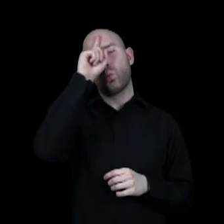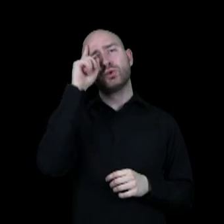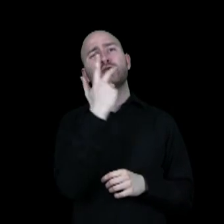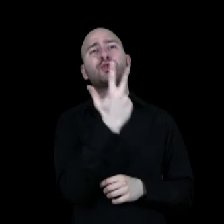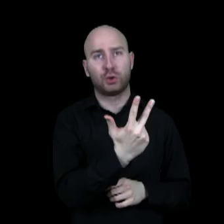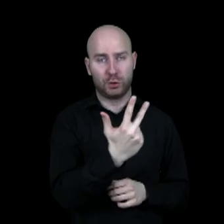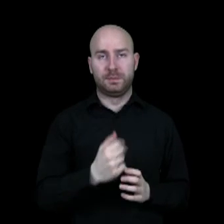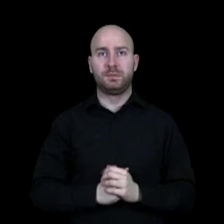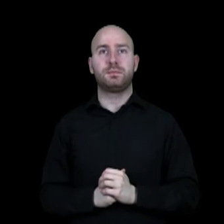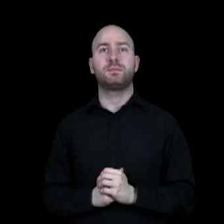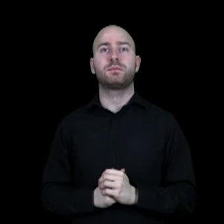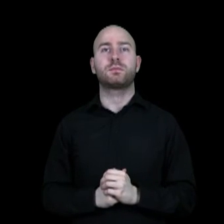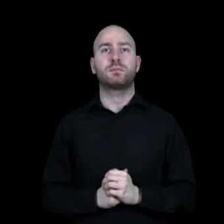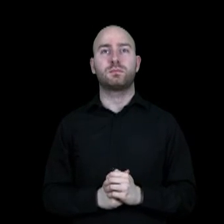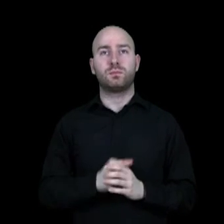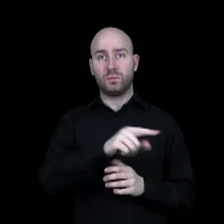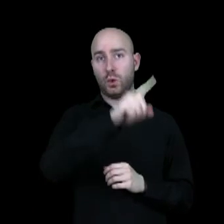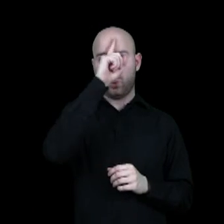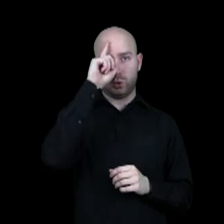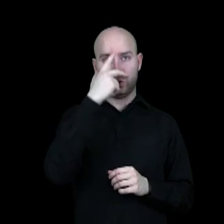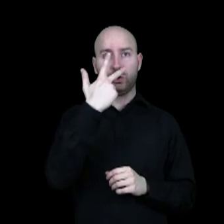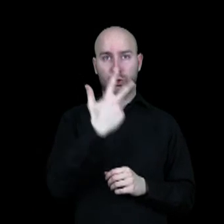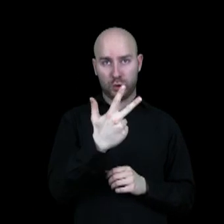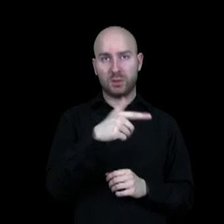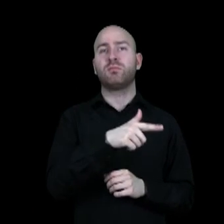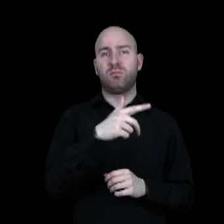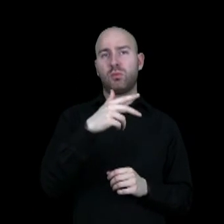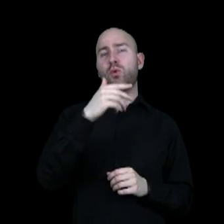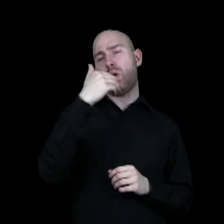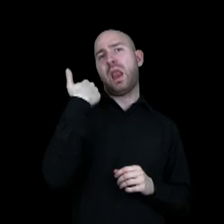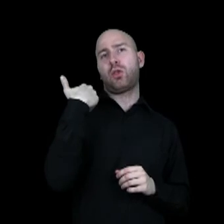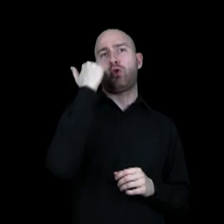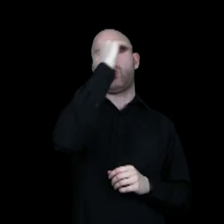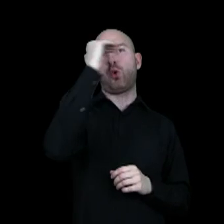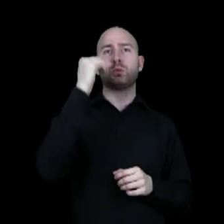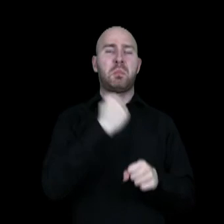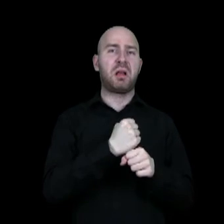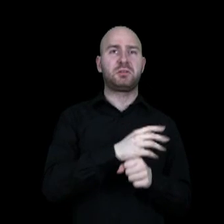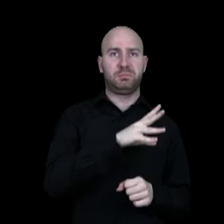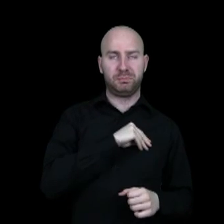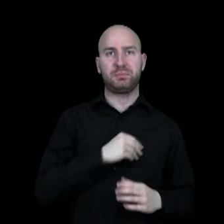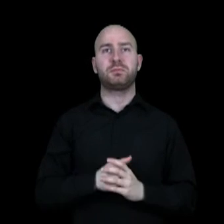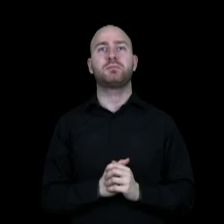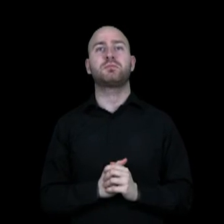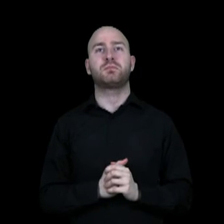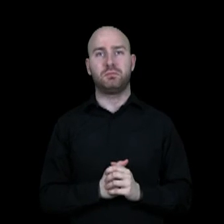potencjalnie pracująca dorosła populacja składa się z trzech osób trzej dorośli